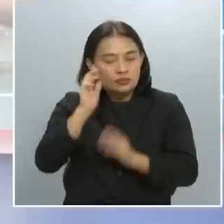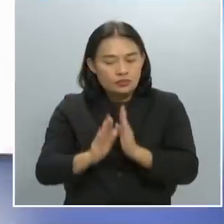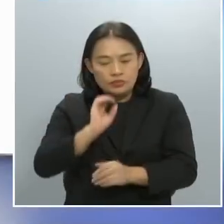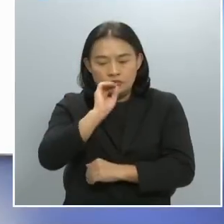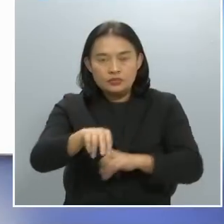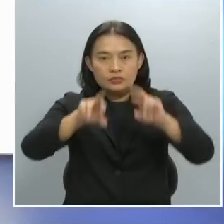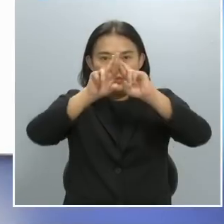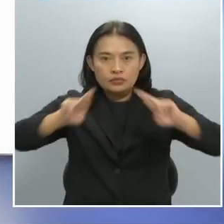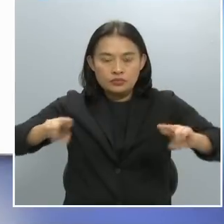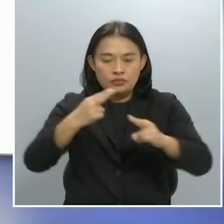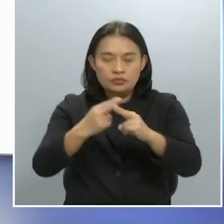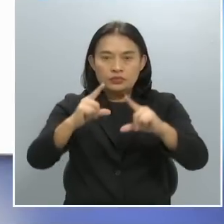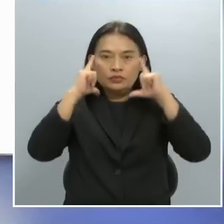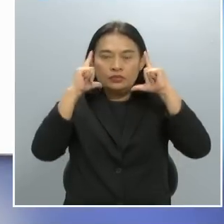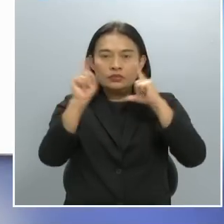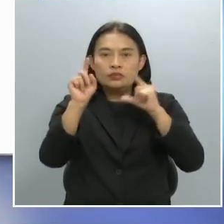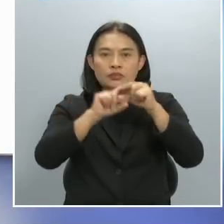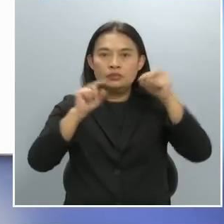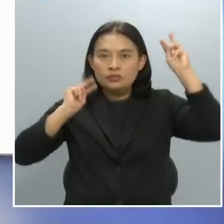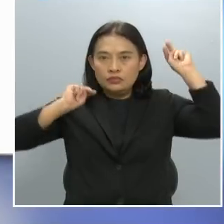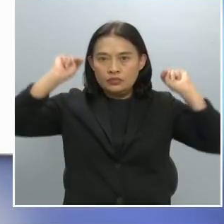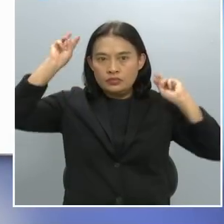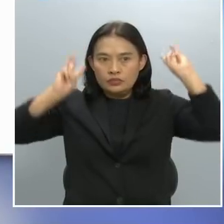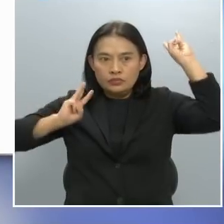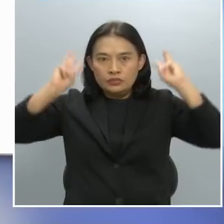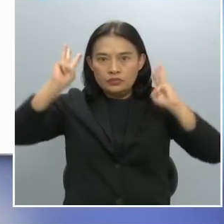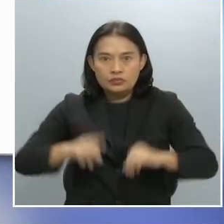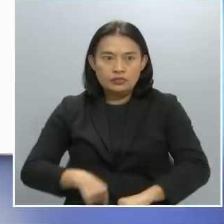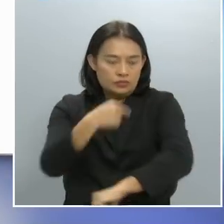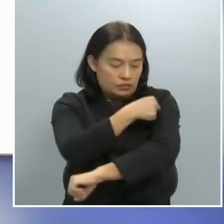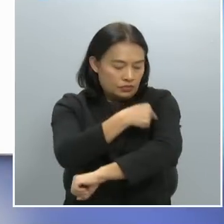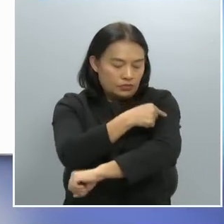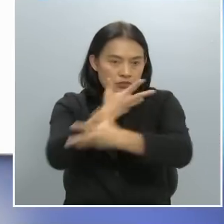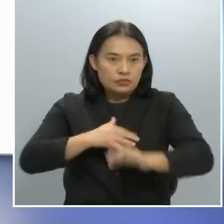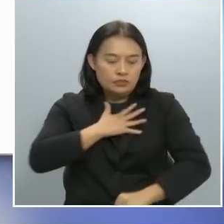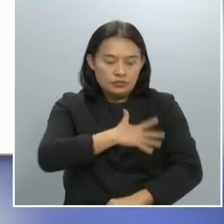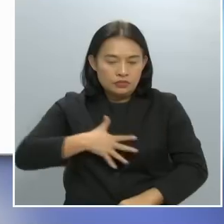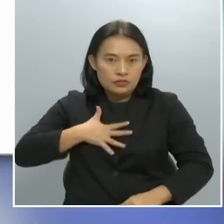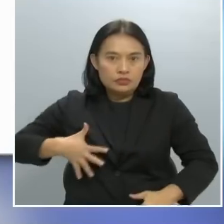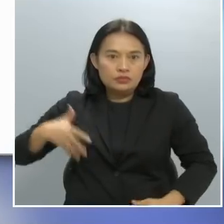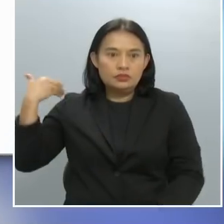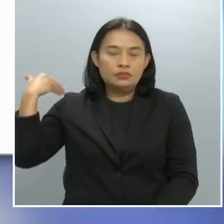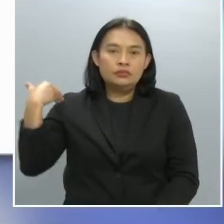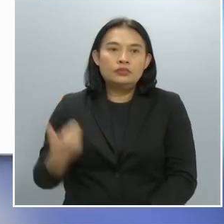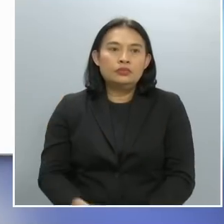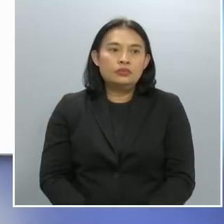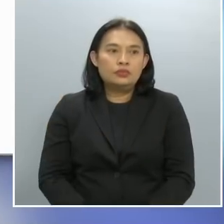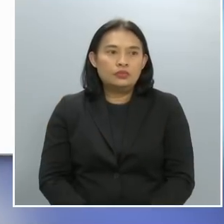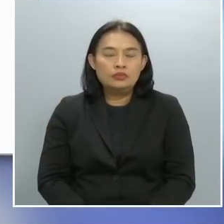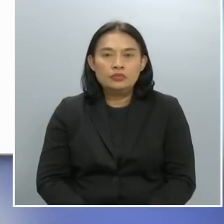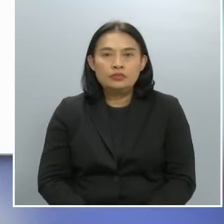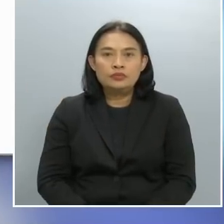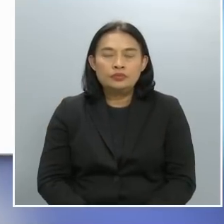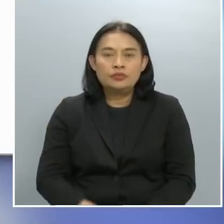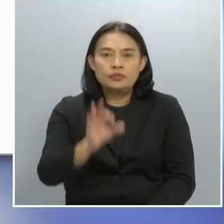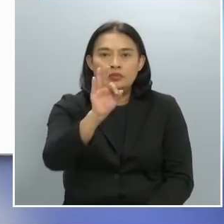านดังที่นครสวรรค์สักแล้วก็มีการลวนลามลวนลามหลายคนเลยนะคะเหตุการณ์นี้ผู้ใช้